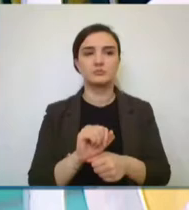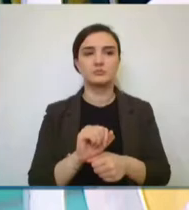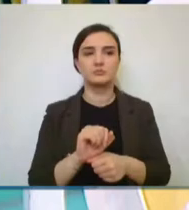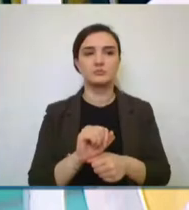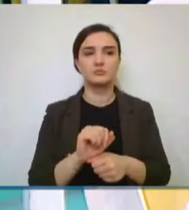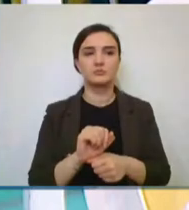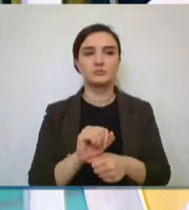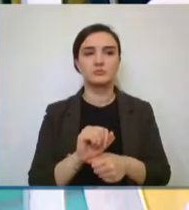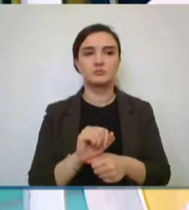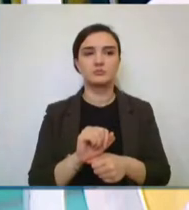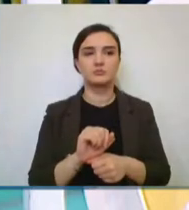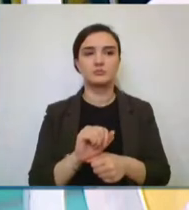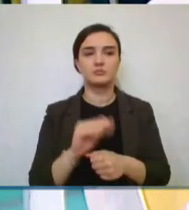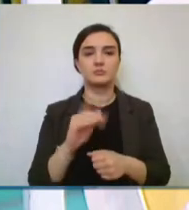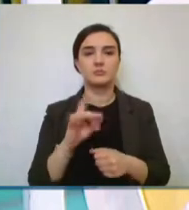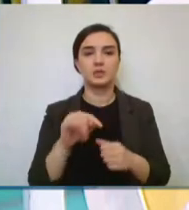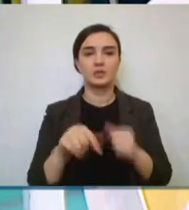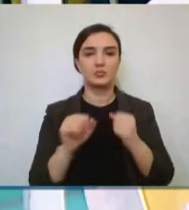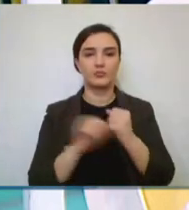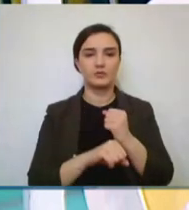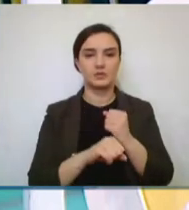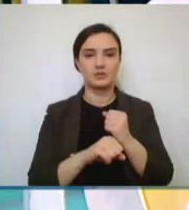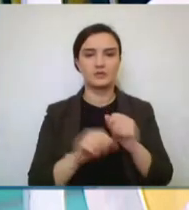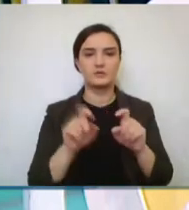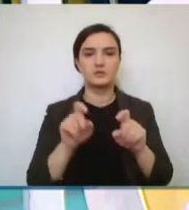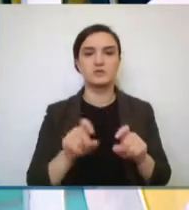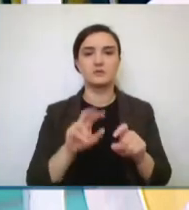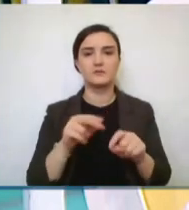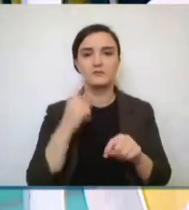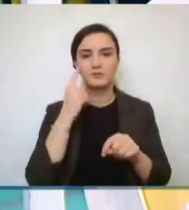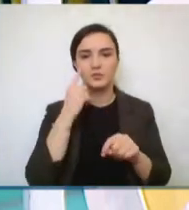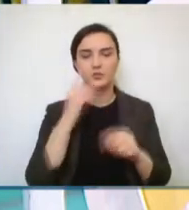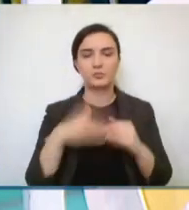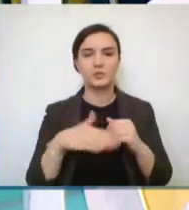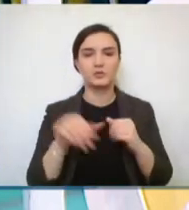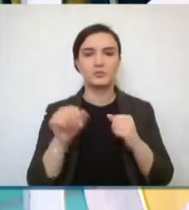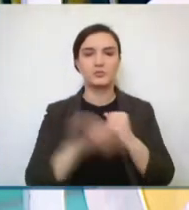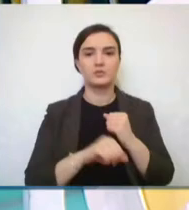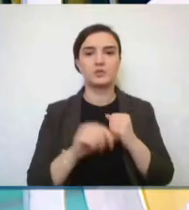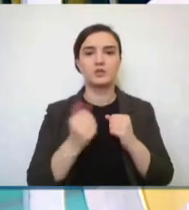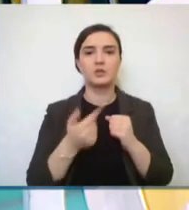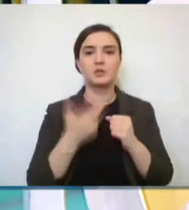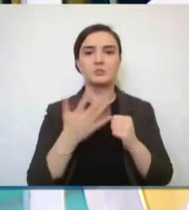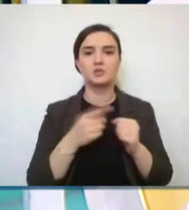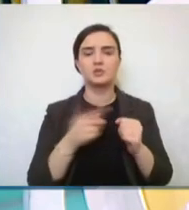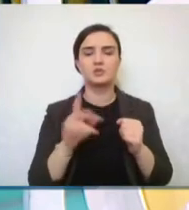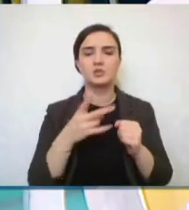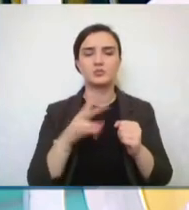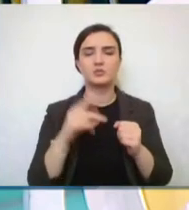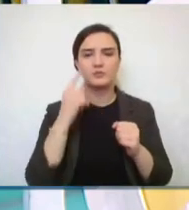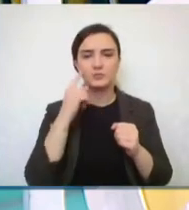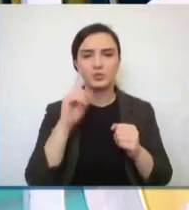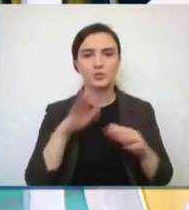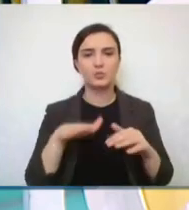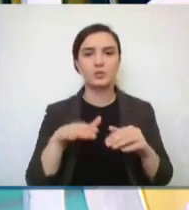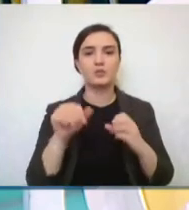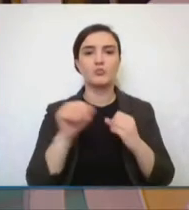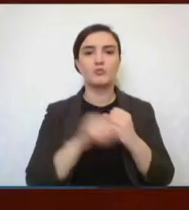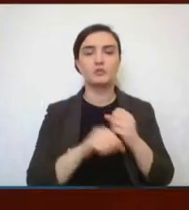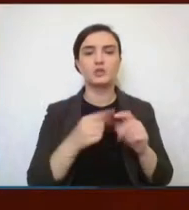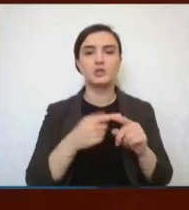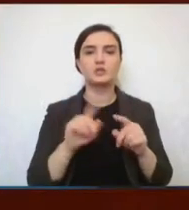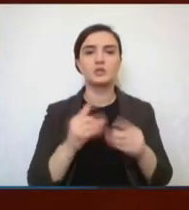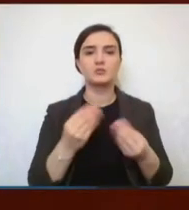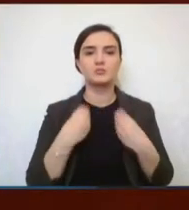ფეხი მოვიტეხე. ზივარ და ფიქრობ რომ ფეხი მოვიტეხე. რამდენიც არ უნდა ვიფიქრო რომ ფეხი მოვიტეხე. ეს მე რას ეს როგორ დამემართა,